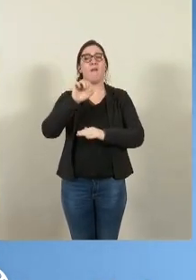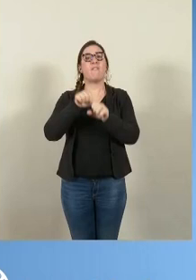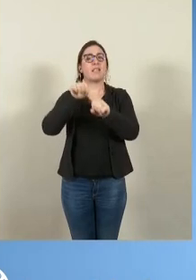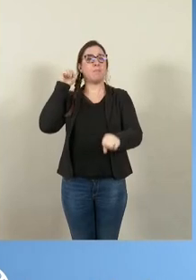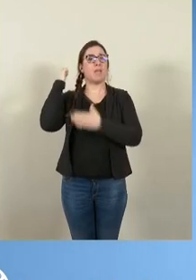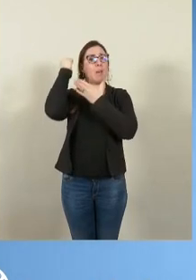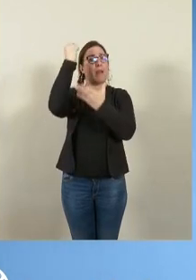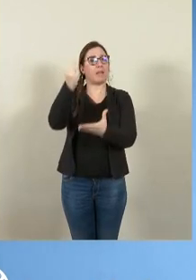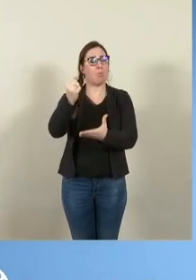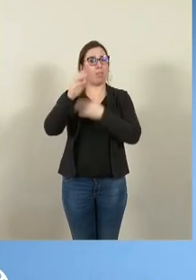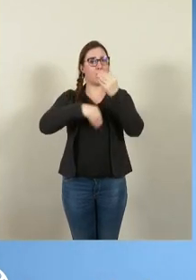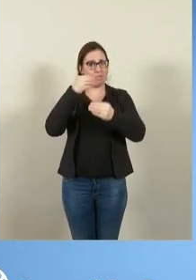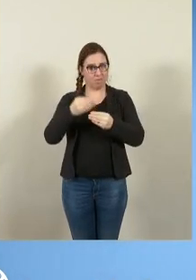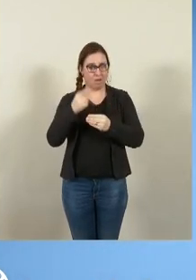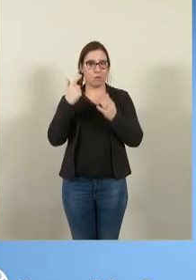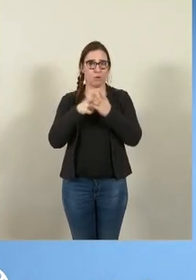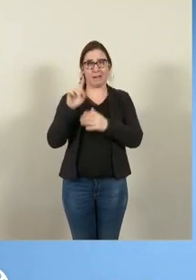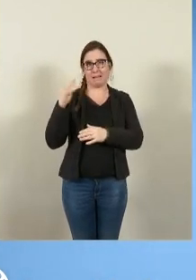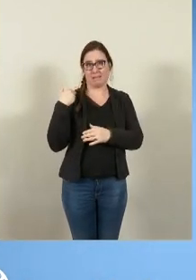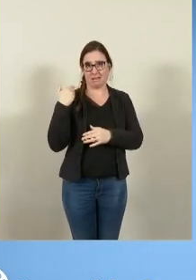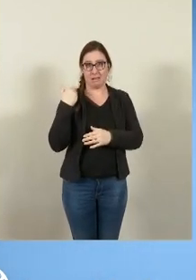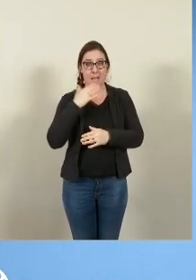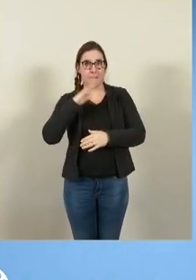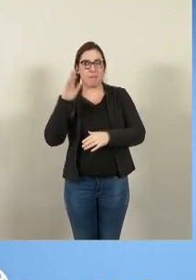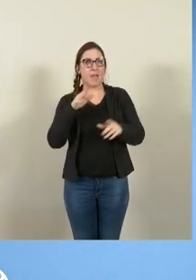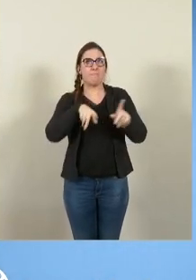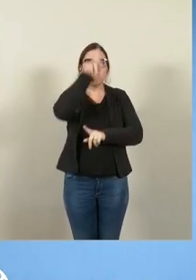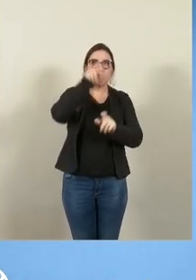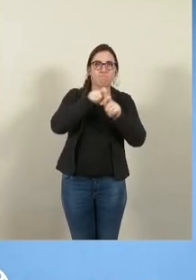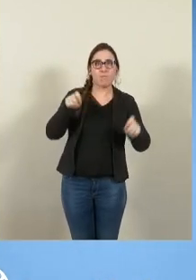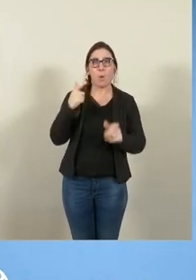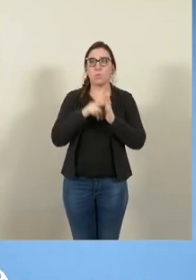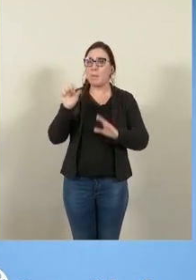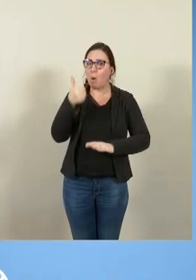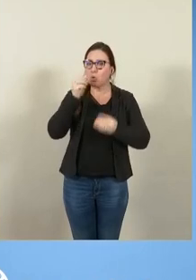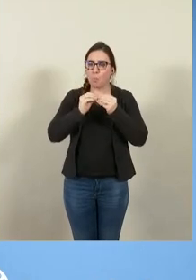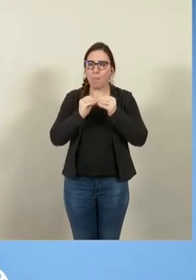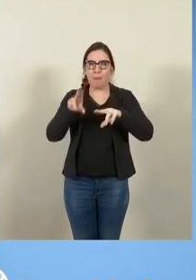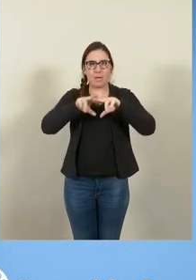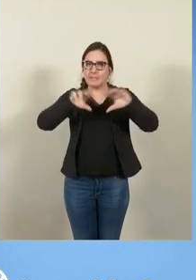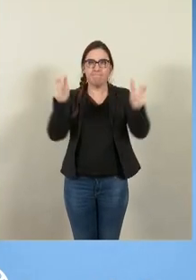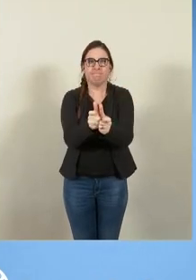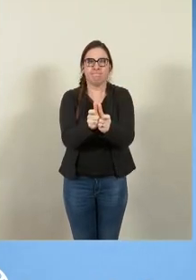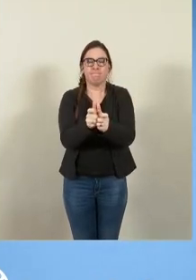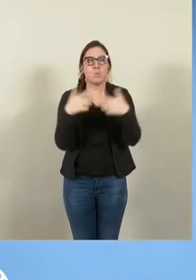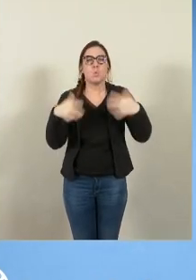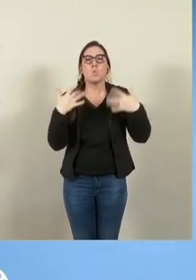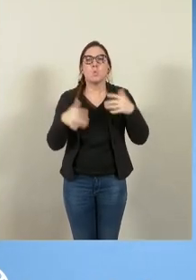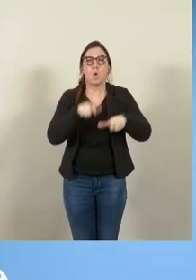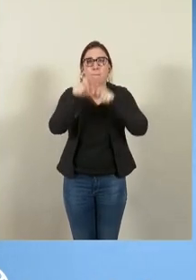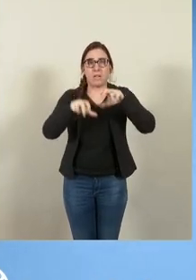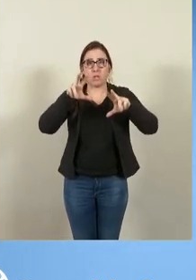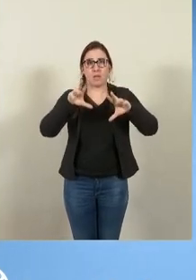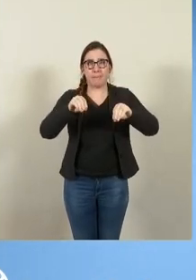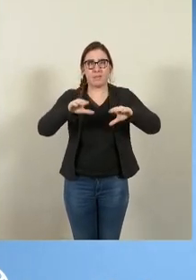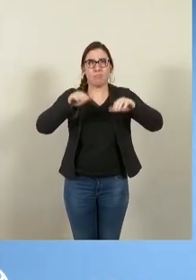2004 mais une pathologie structurelle lui est diagnostiquée en 2011 décision est prise de reloger les habitantes et